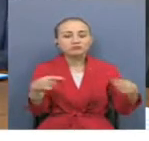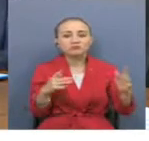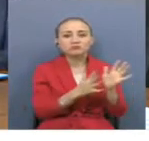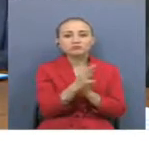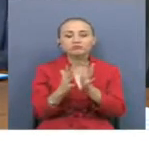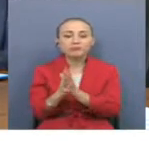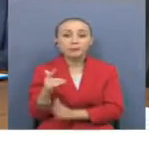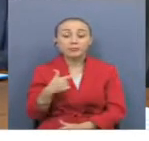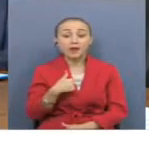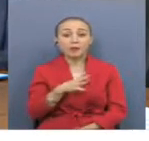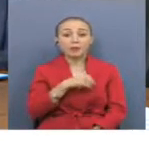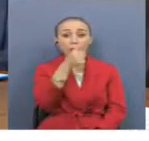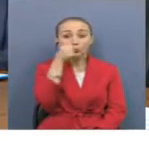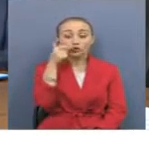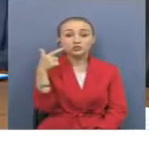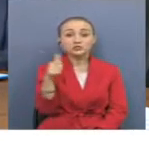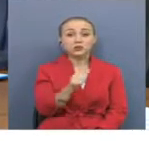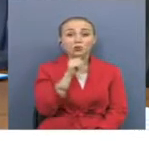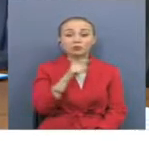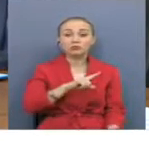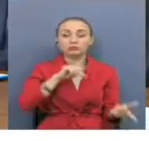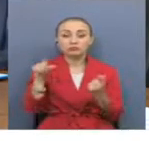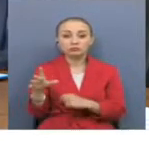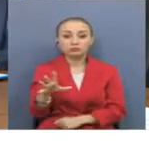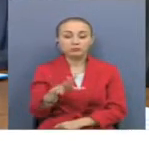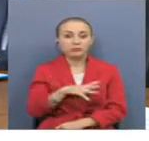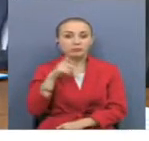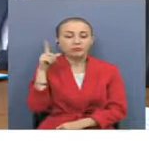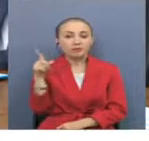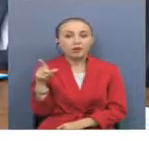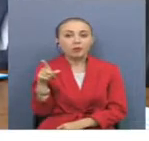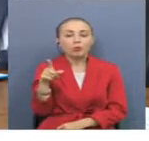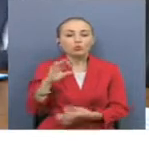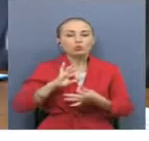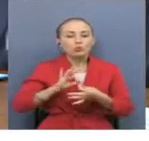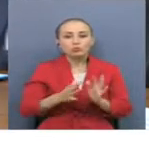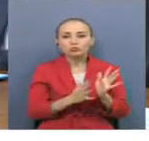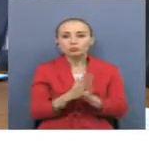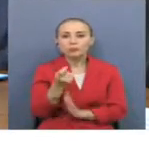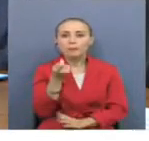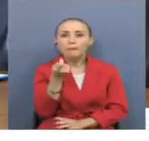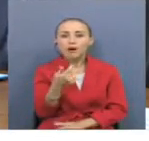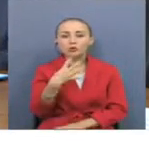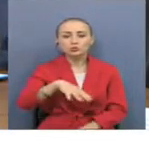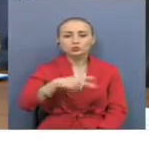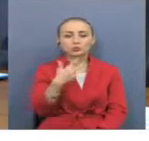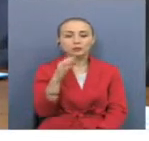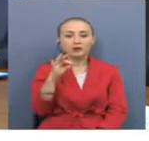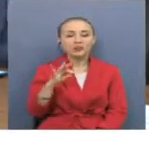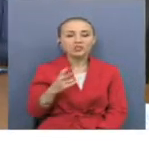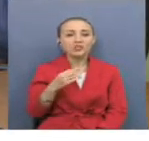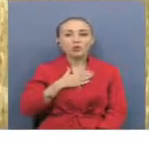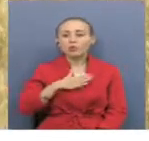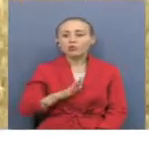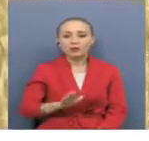емес. Бидайдың 43% көңілден шықпай отыр. Қостанай облысы мен Жарқайың, Жақсы, Есіл аудандары шекаралас жатыр. Әйтсе де біздегі жағдай